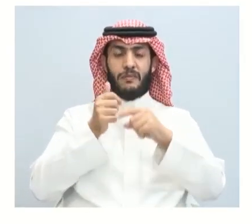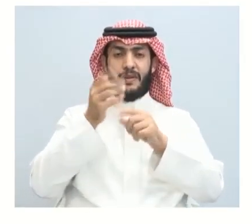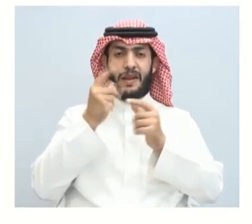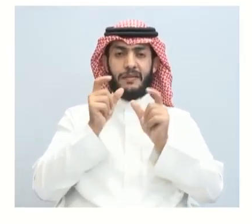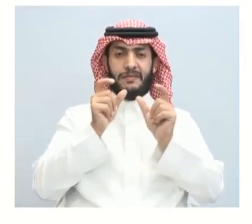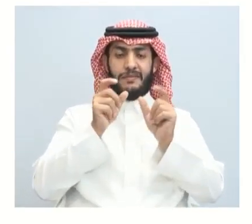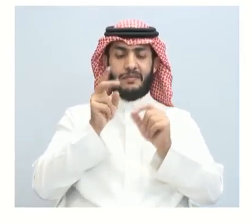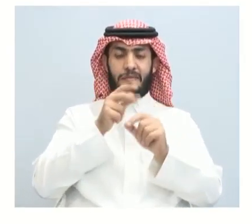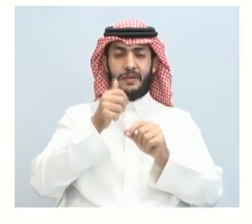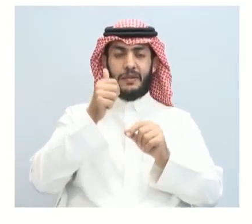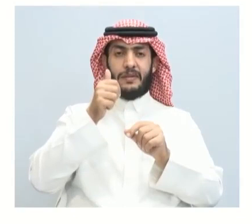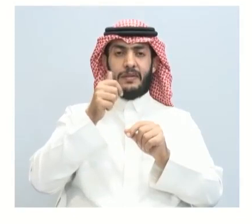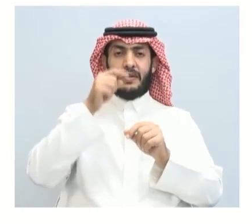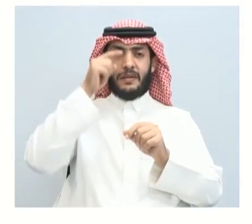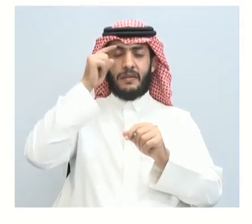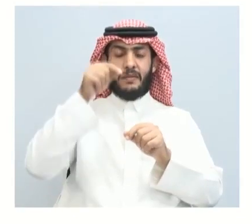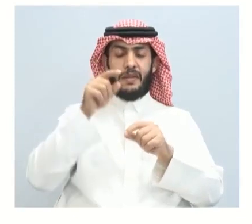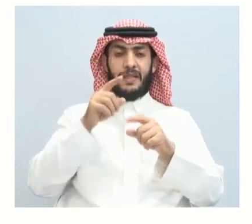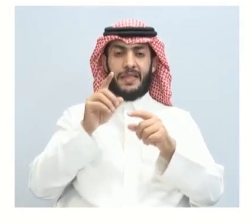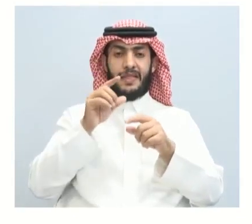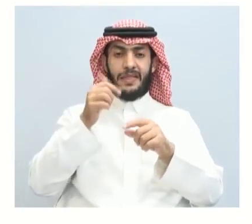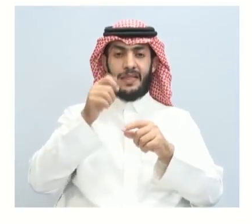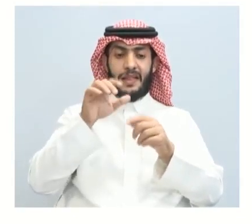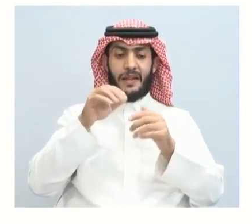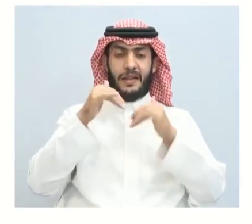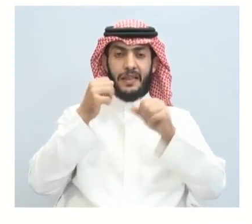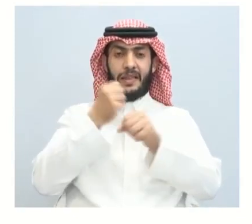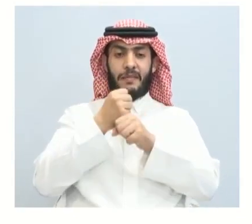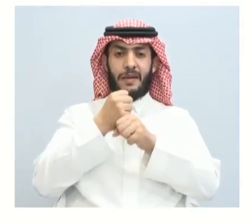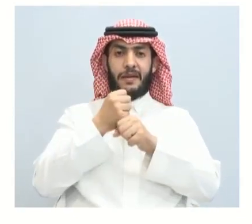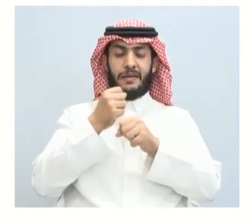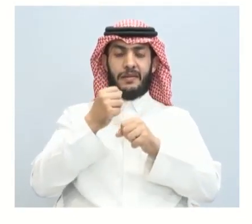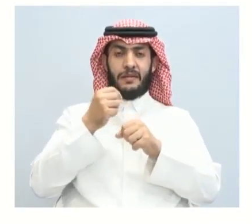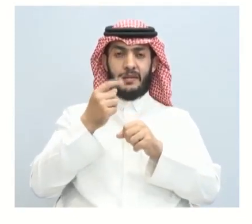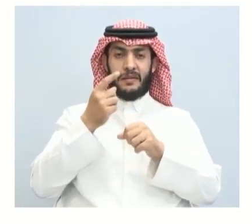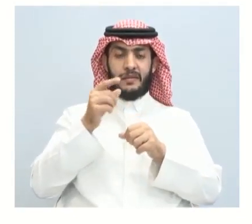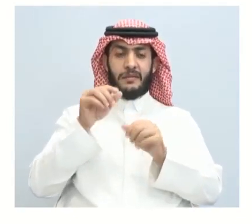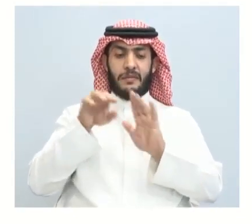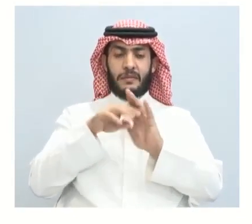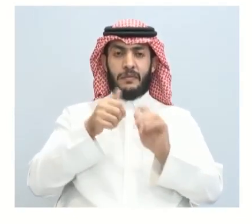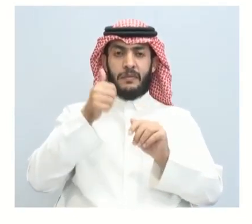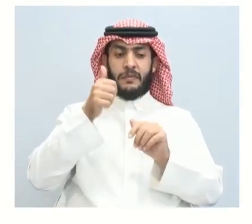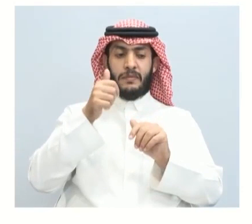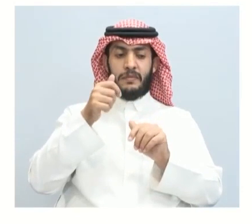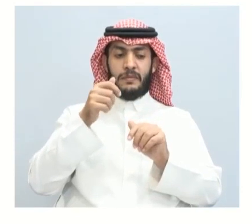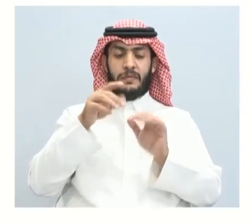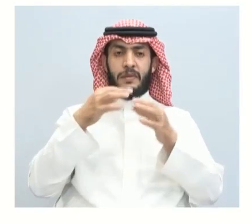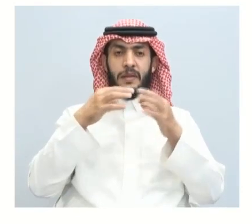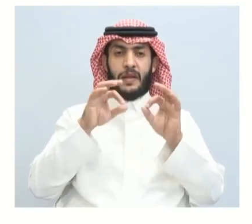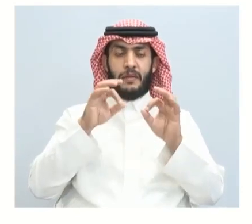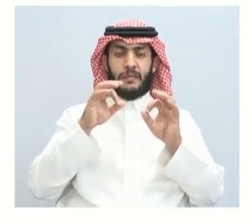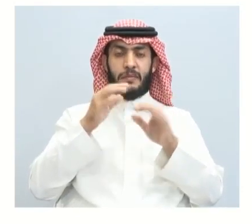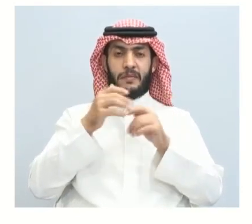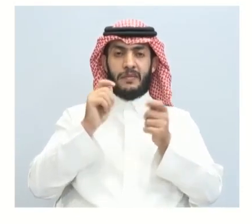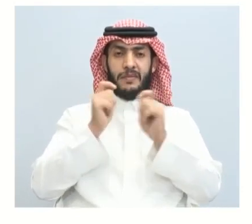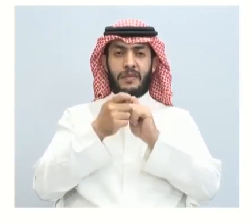نفس الناتج اذا ممكن نقول ان الداله الزوج اليه التي تبتلع السالب والداله الفرديه هي التي تطرد السالب الى الخارج يعني لو